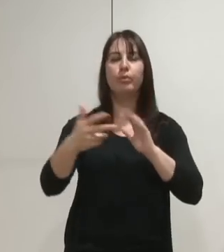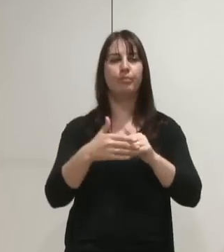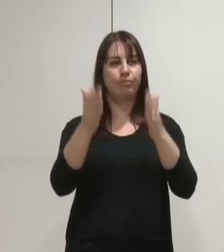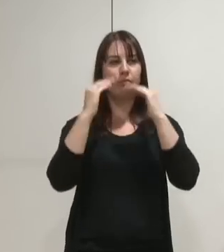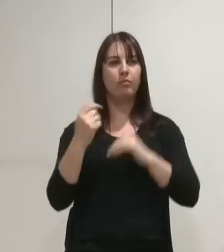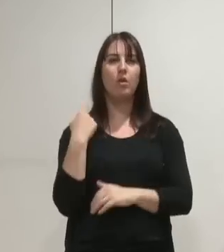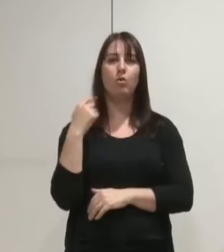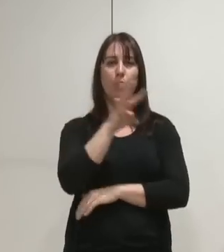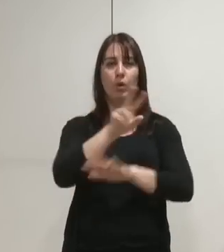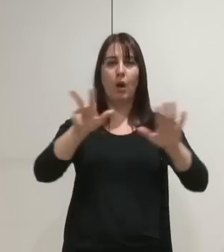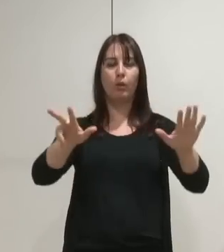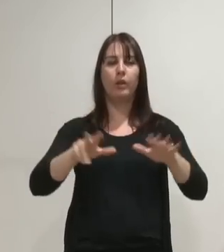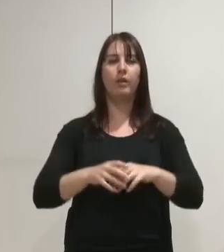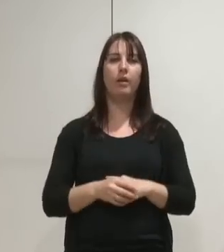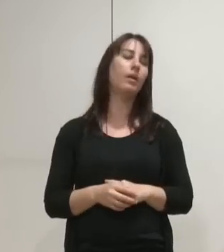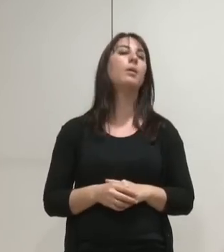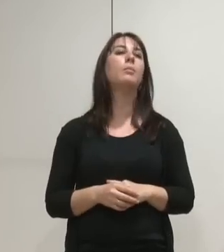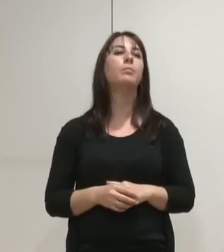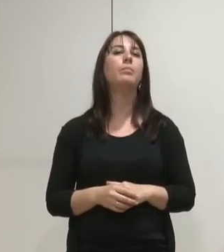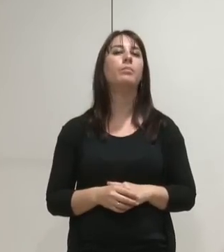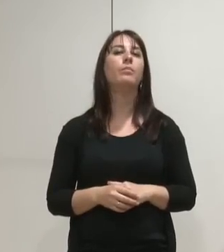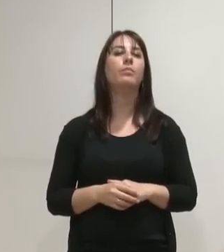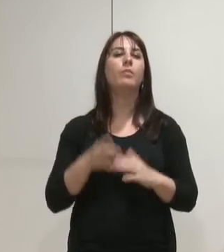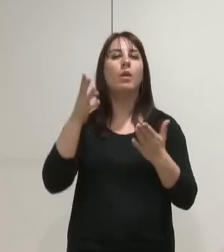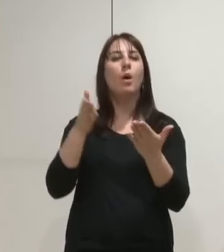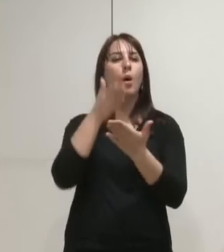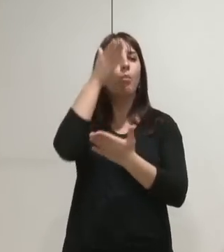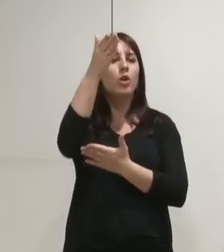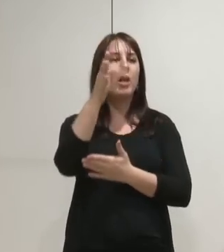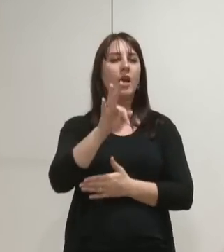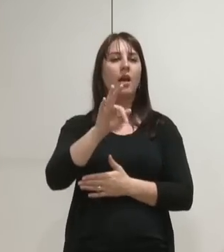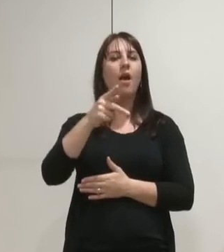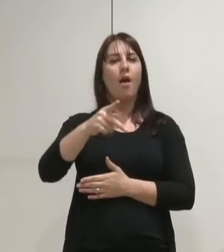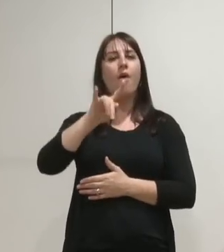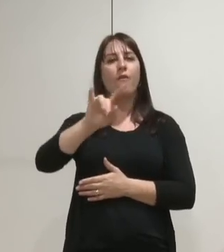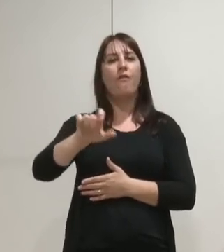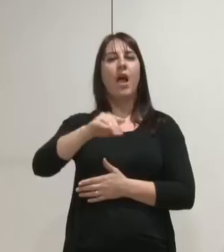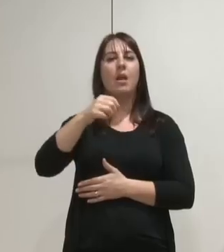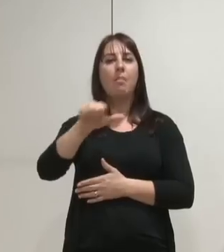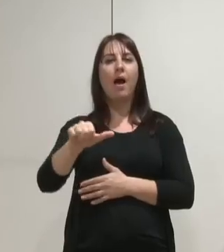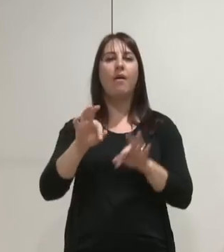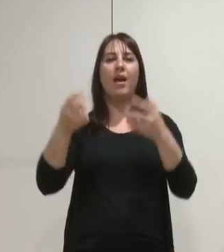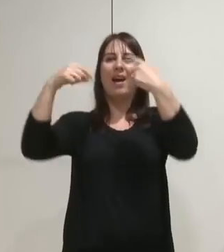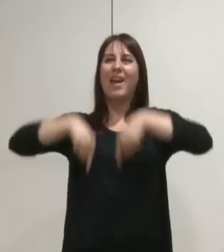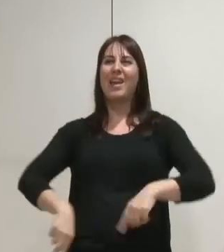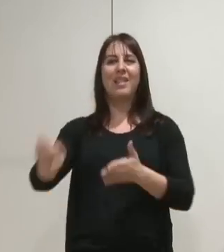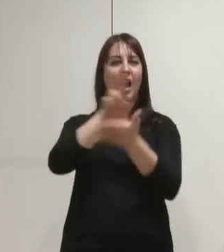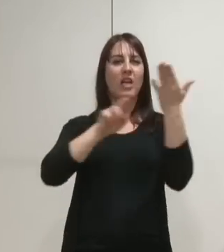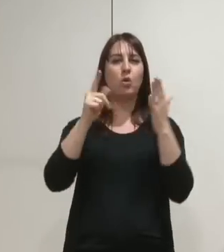la 48 c'est le projet felma dans le cadre du Contrat de Plan état région